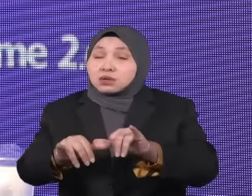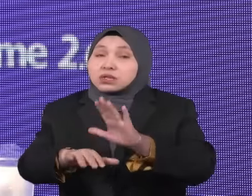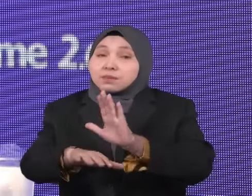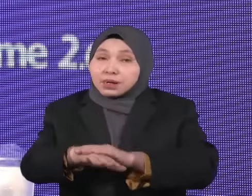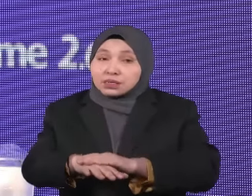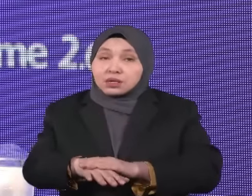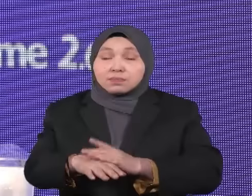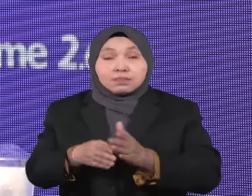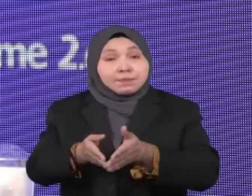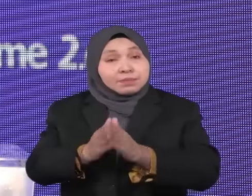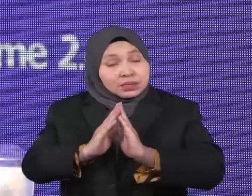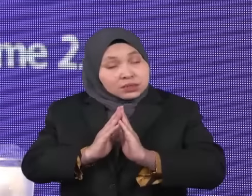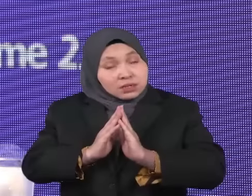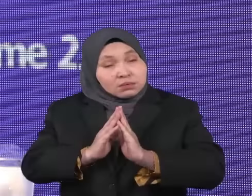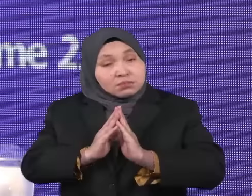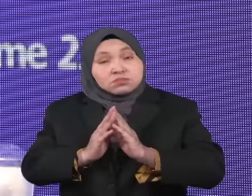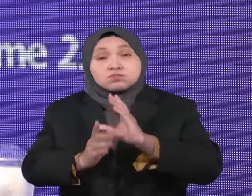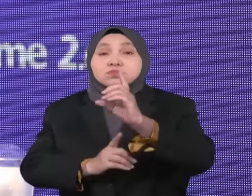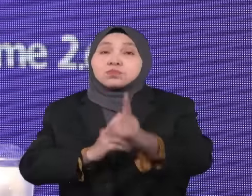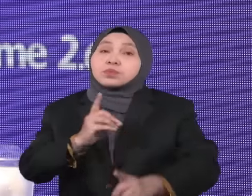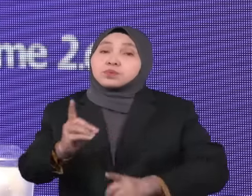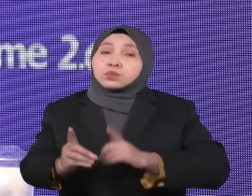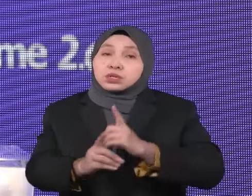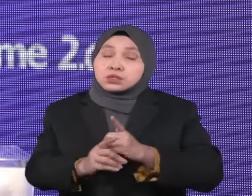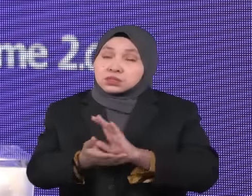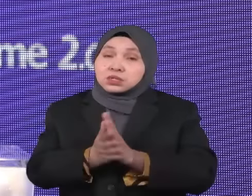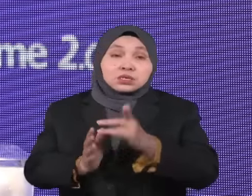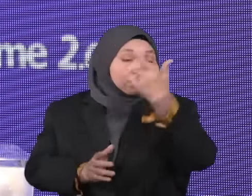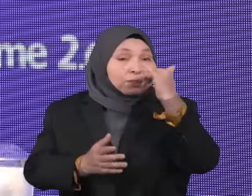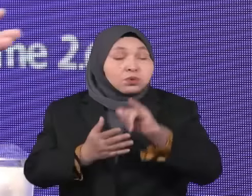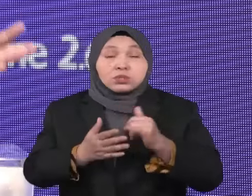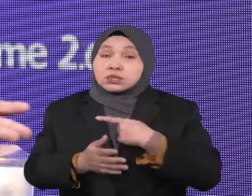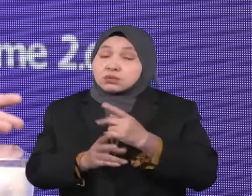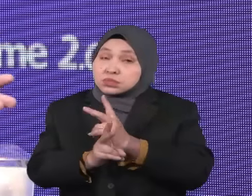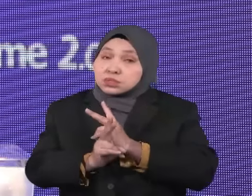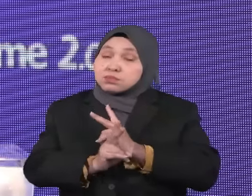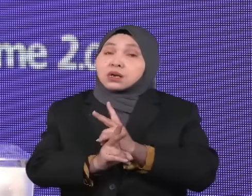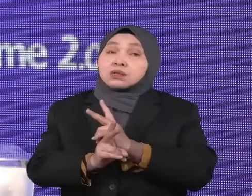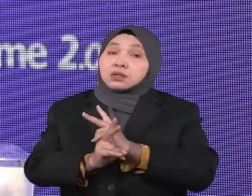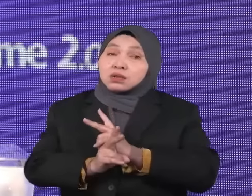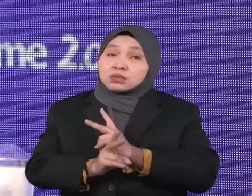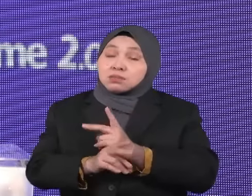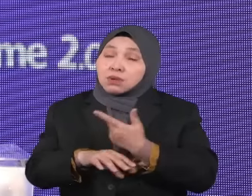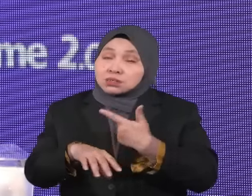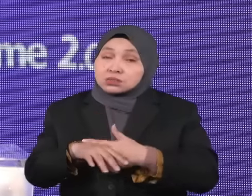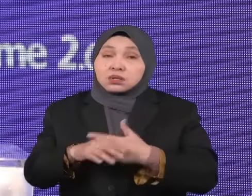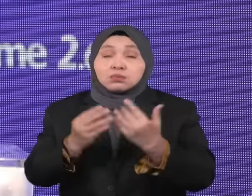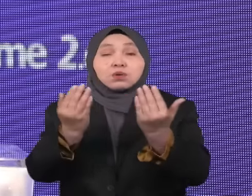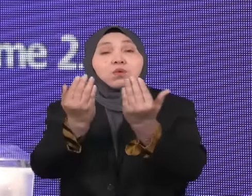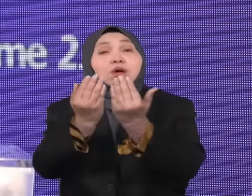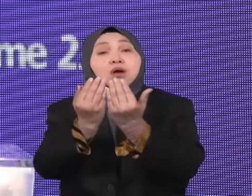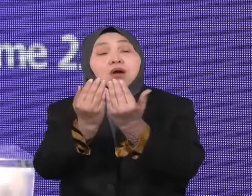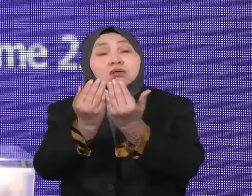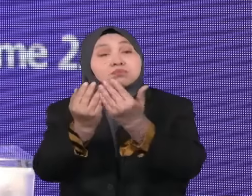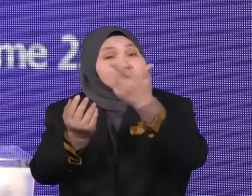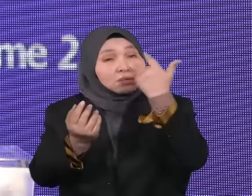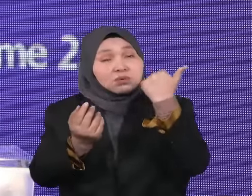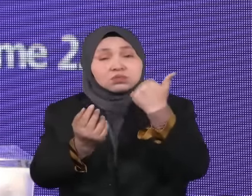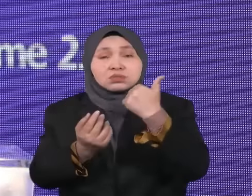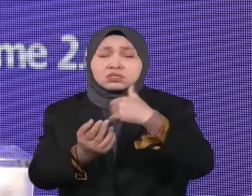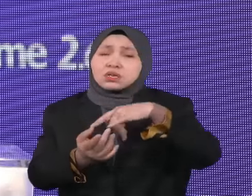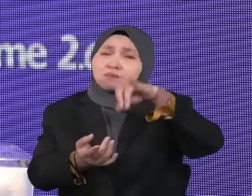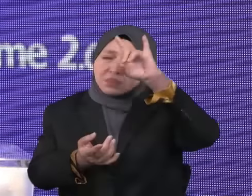sebagai meminta kepada dunia. Jadi itu sebabnya kita kena berjaga-jaga Ustaznya ketika berdoa, pasal iblis